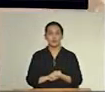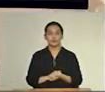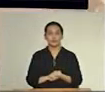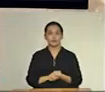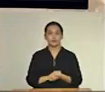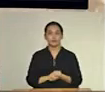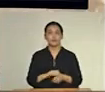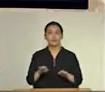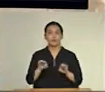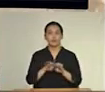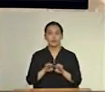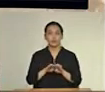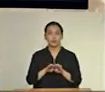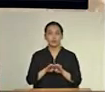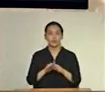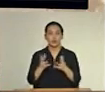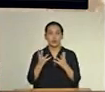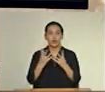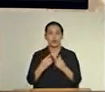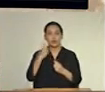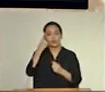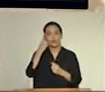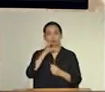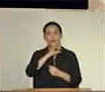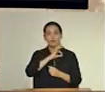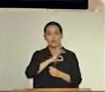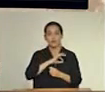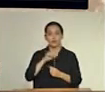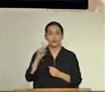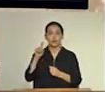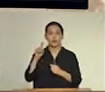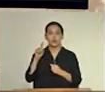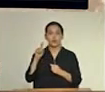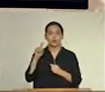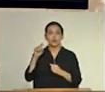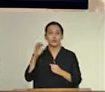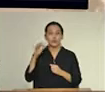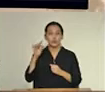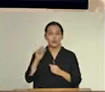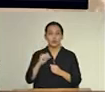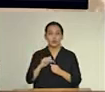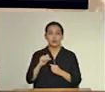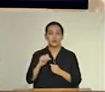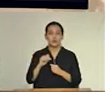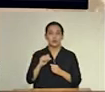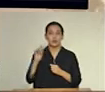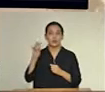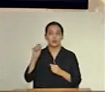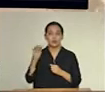Taqqoslash usulidan olingan ma'lumotlar asosida hujayra nazariyasi, biogenetik va